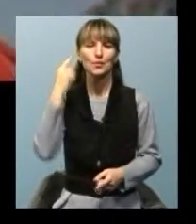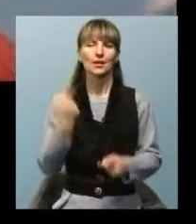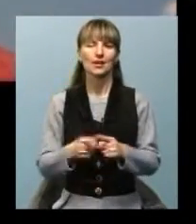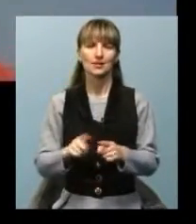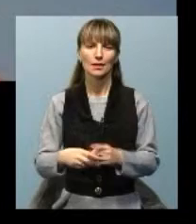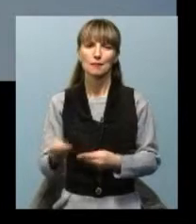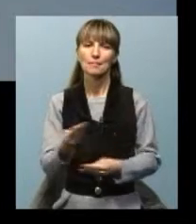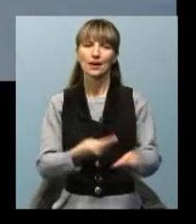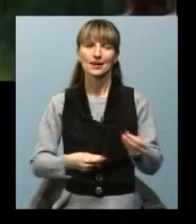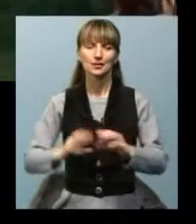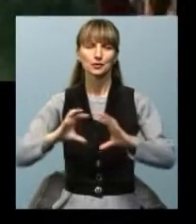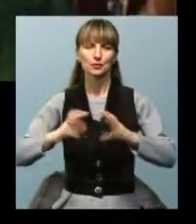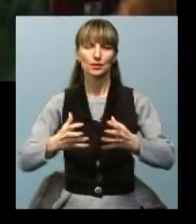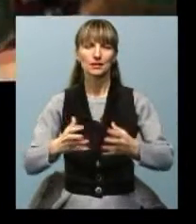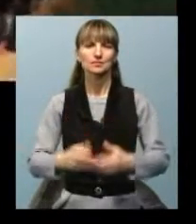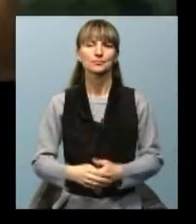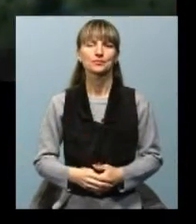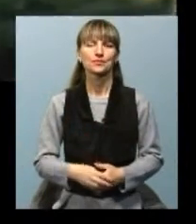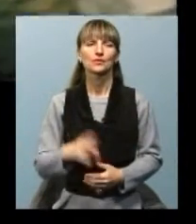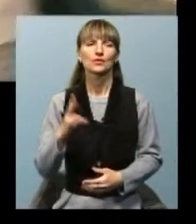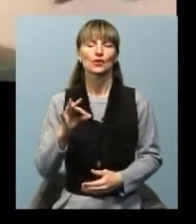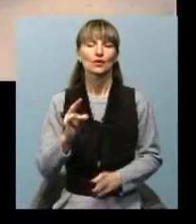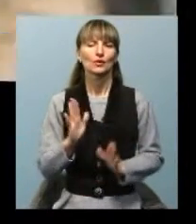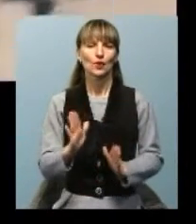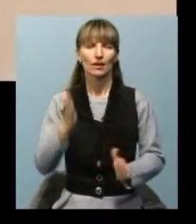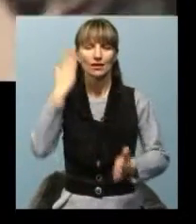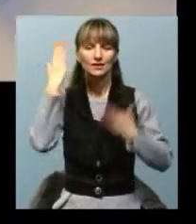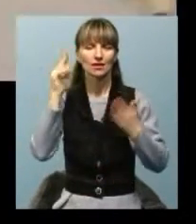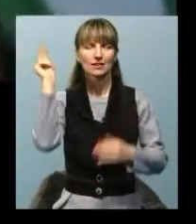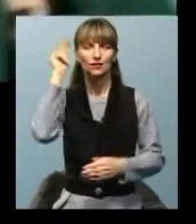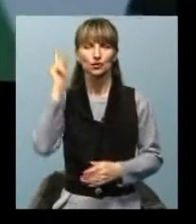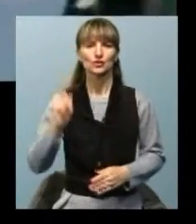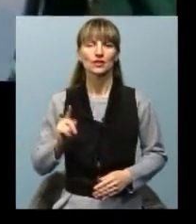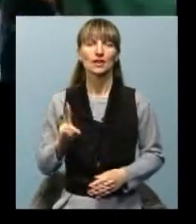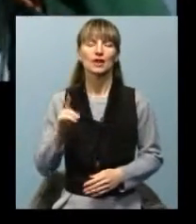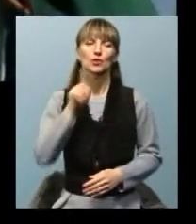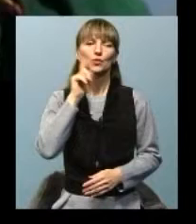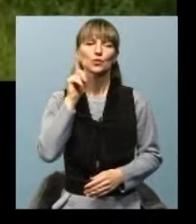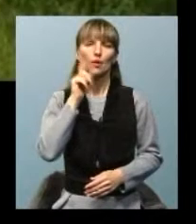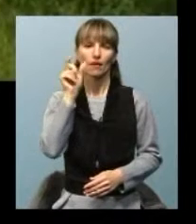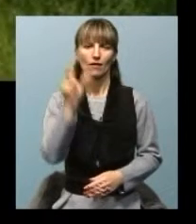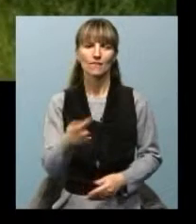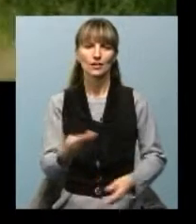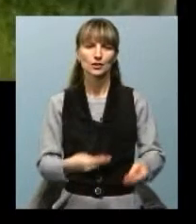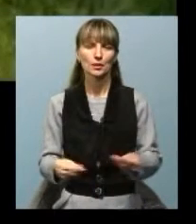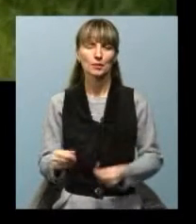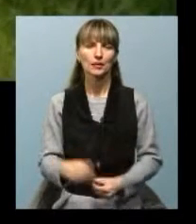ж все-таки магічний світ. Однак не лише розваги та навчання чекало на юного чарівника.